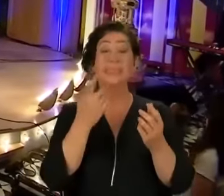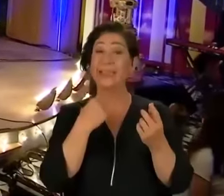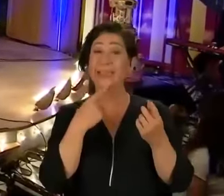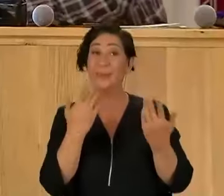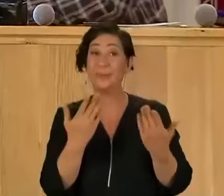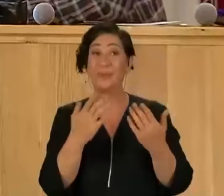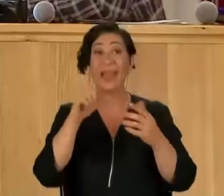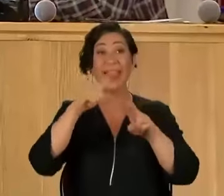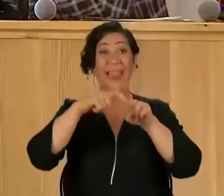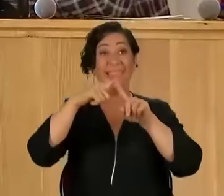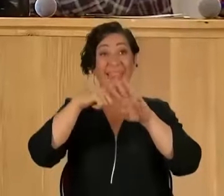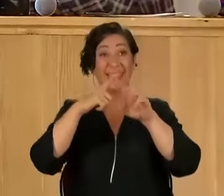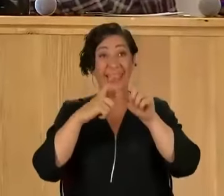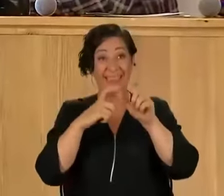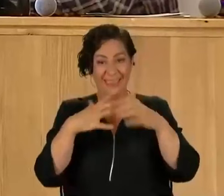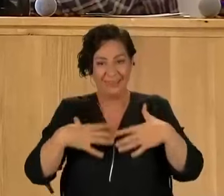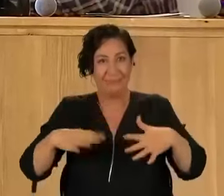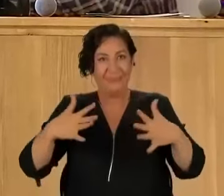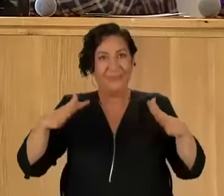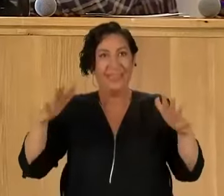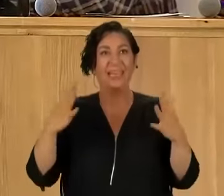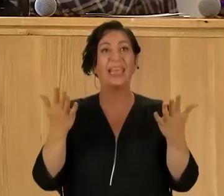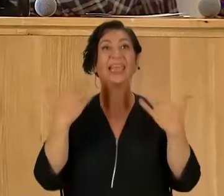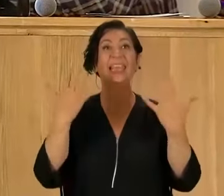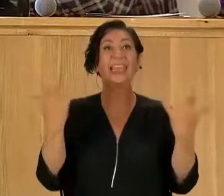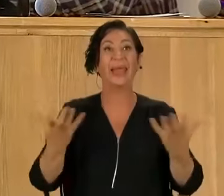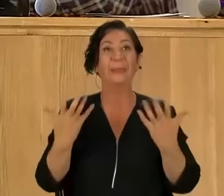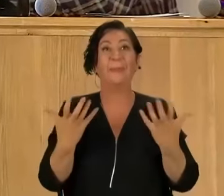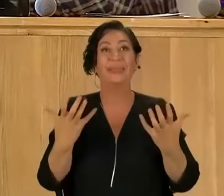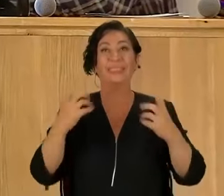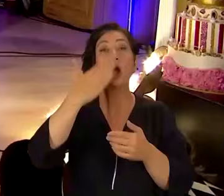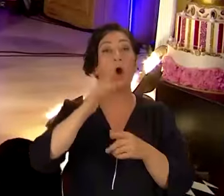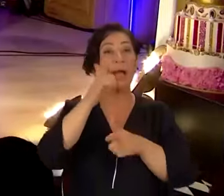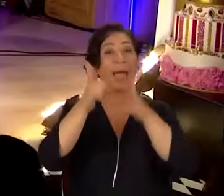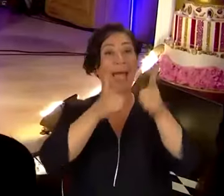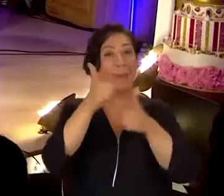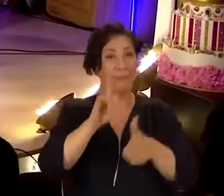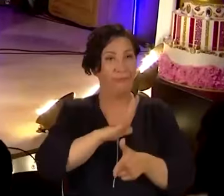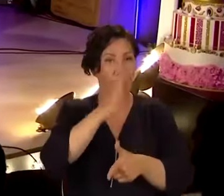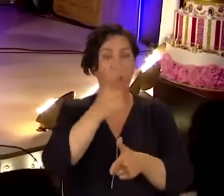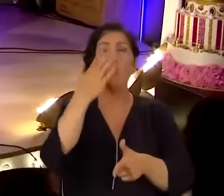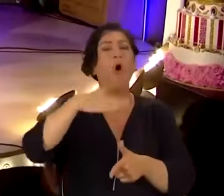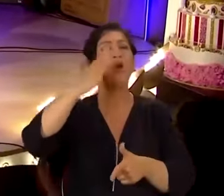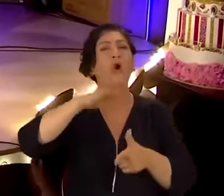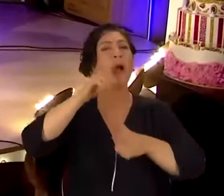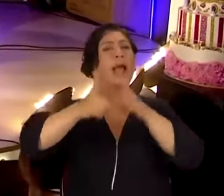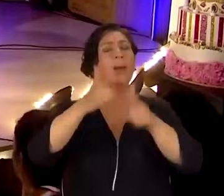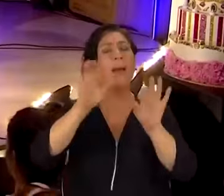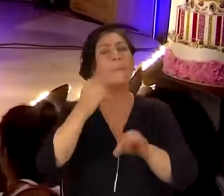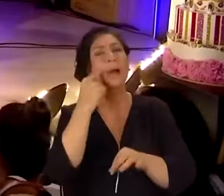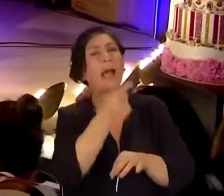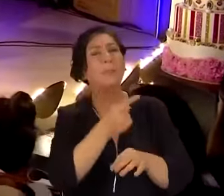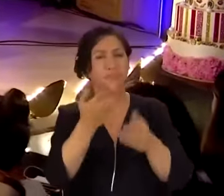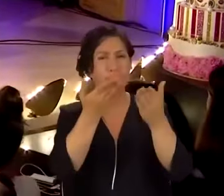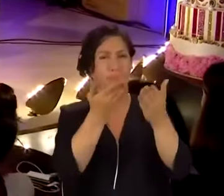Şekerim, lateksle mi geldin? Çok hoş. Evet, yanmak için, daha fazla yanmak için geldim. Evet. Evet. Yok yok klibine hemen